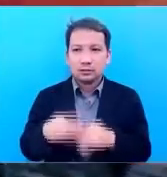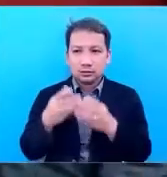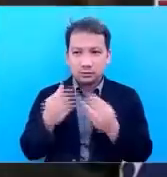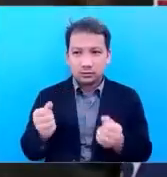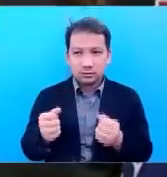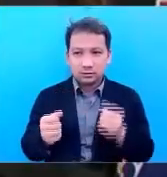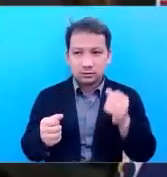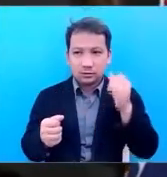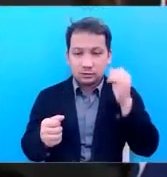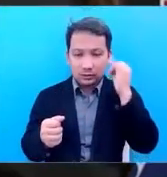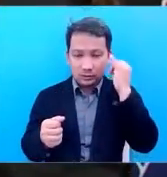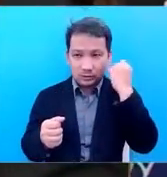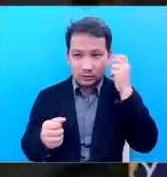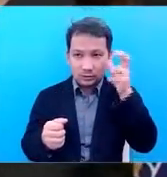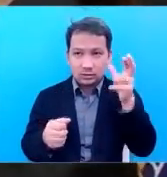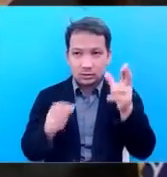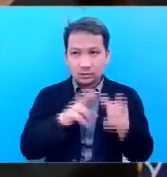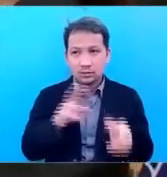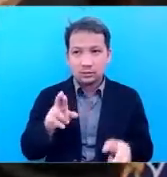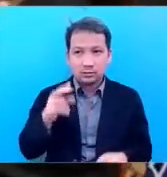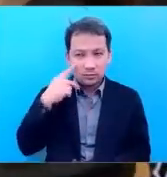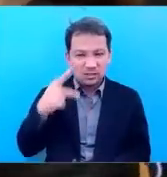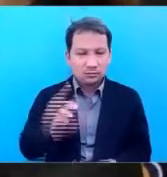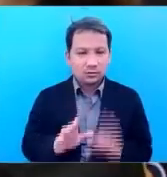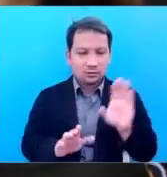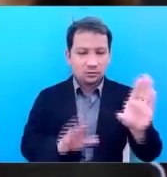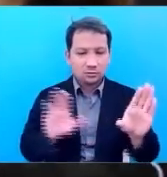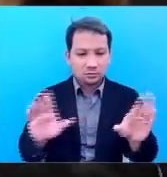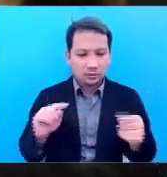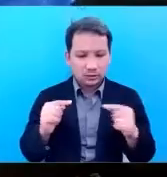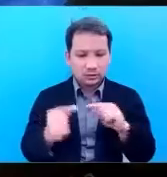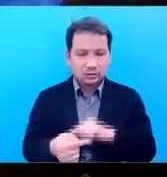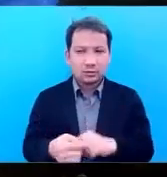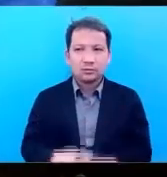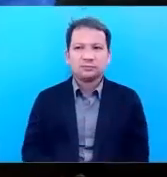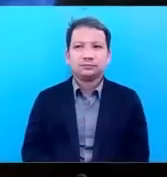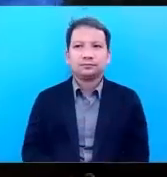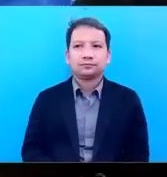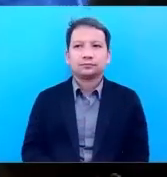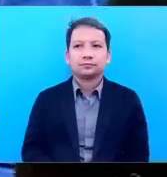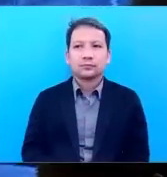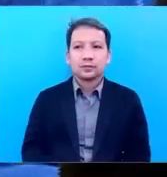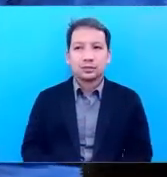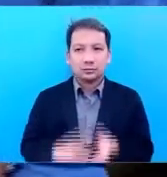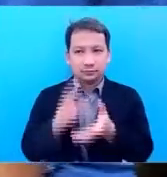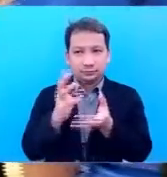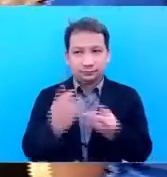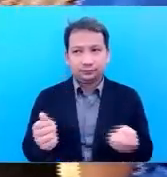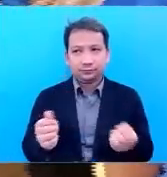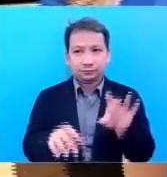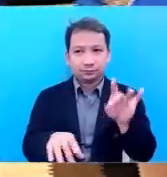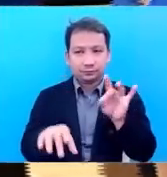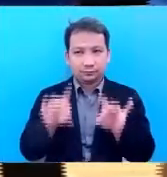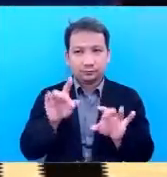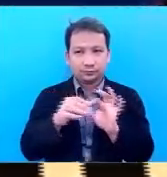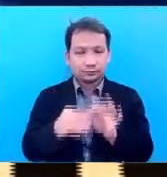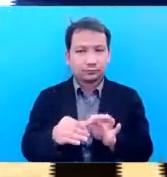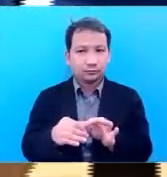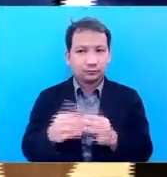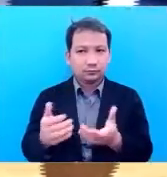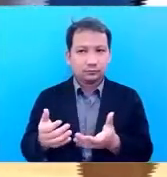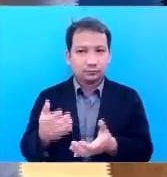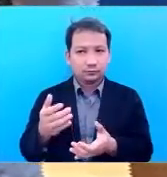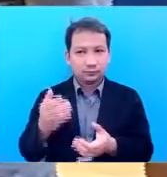Fajardo at RR Pugoy dahil sa kani-kanilang injuries, lalo pang mababawasan ang pagpipiliin ng Gilas coaches para sa Final